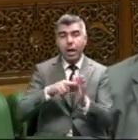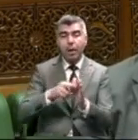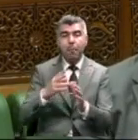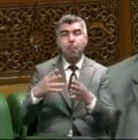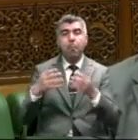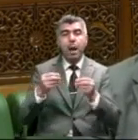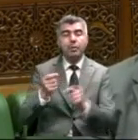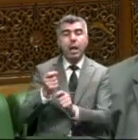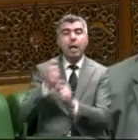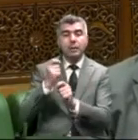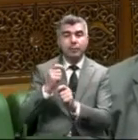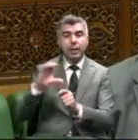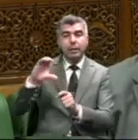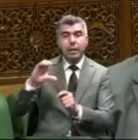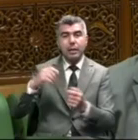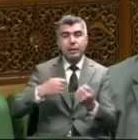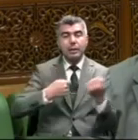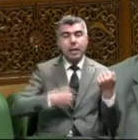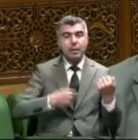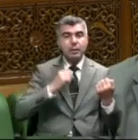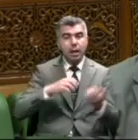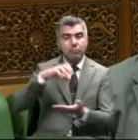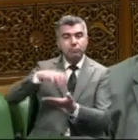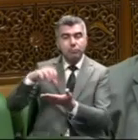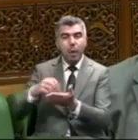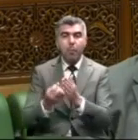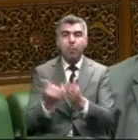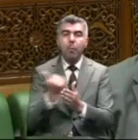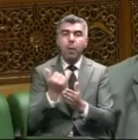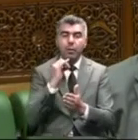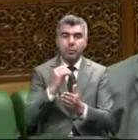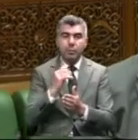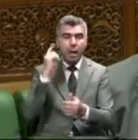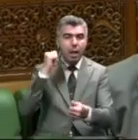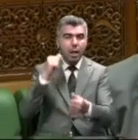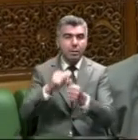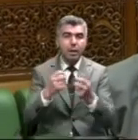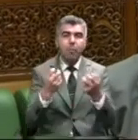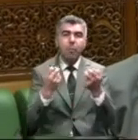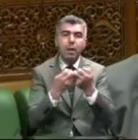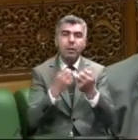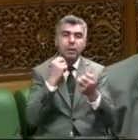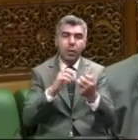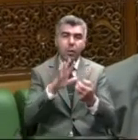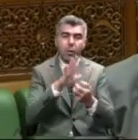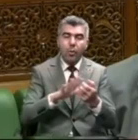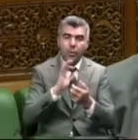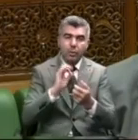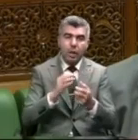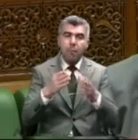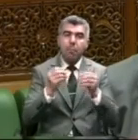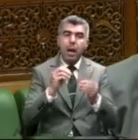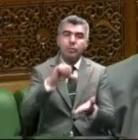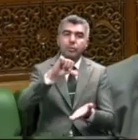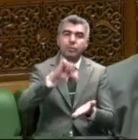وجهه الدار البيضاء التي تعرف نهضه صناعيه وهنا استحضر كمثال الذي في الحقيقه